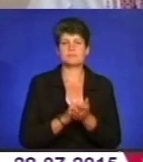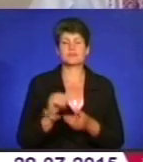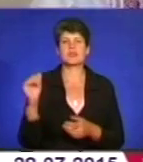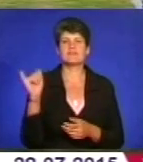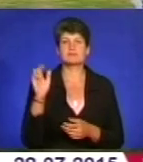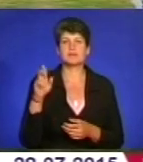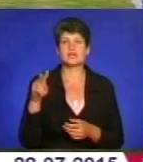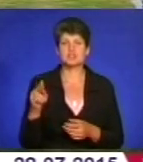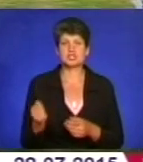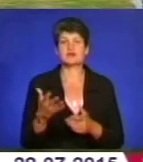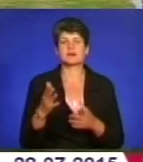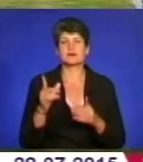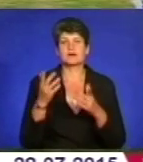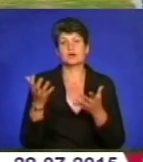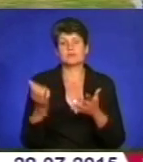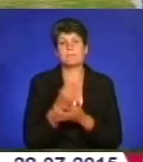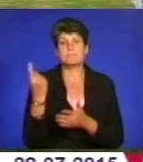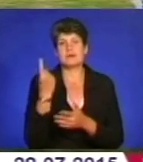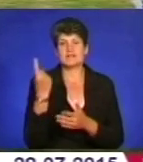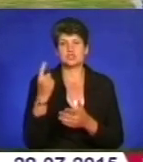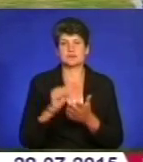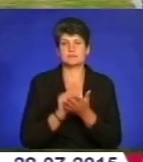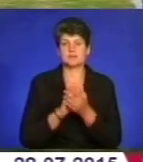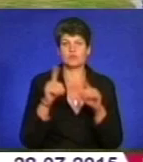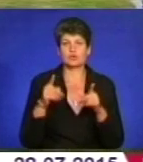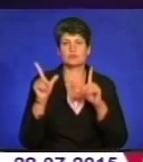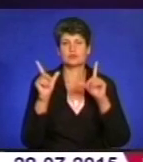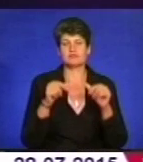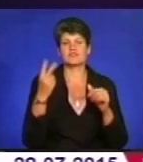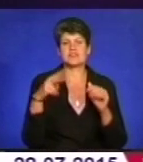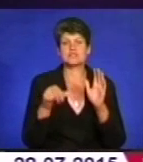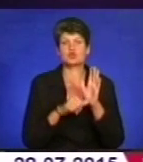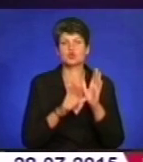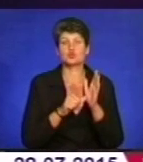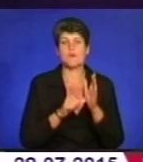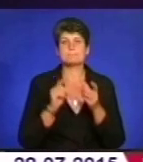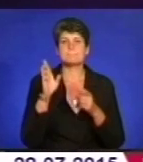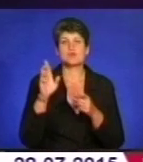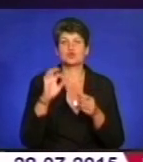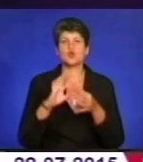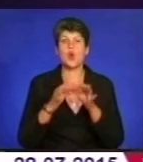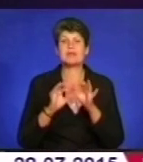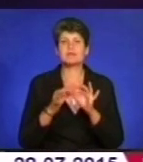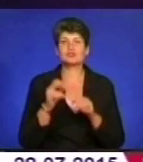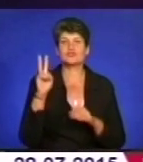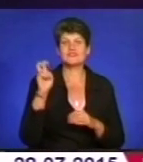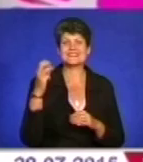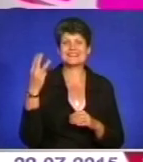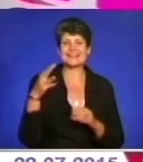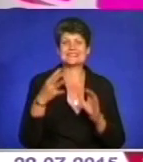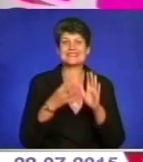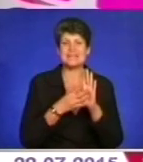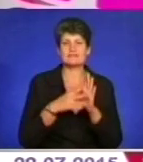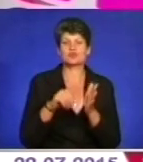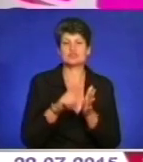першого ступеня і путівку до Данії. Там, у місті Орхус, відбулася 26-та міжнародна біологічна олімпіада. 239 учасників